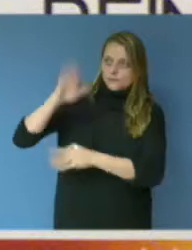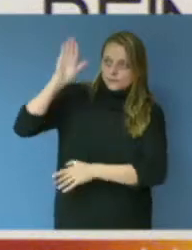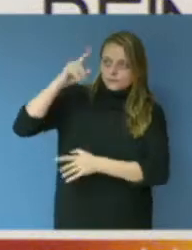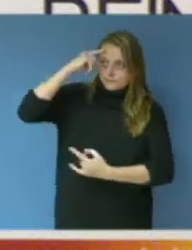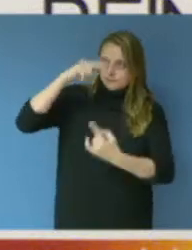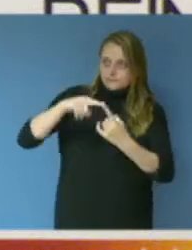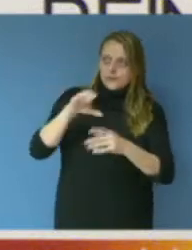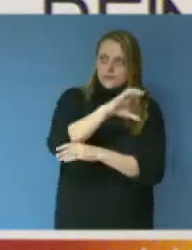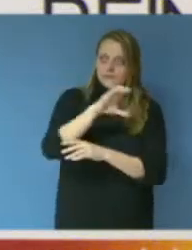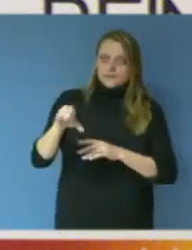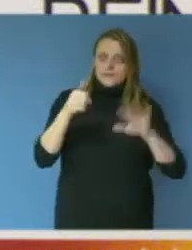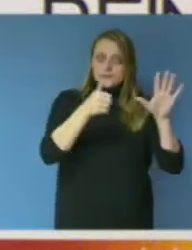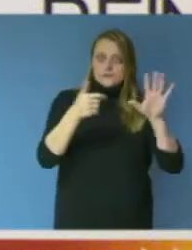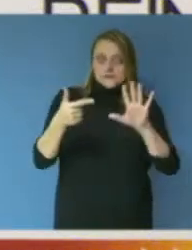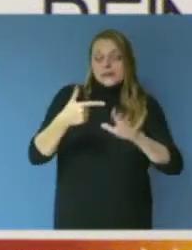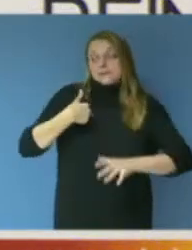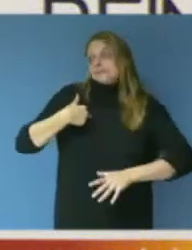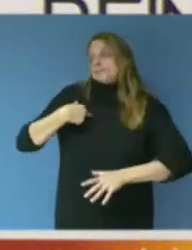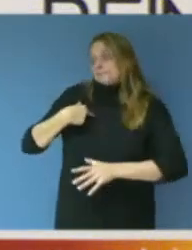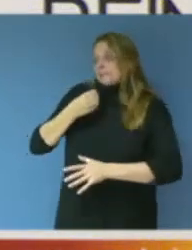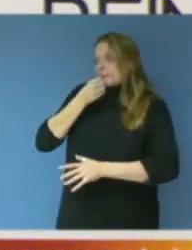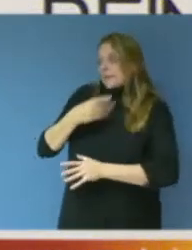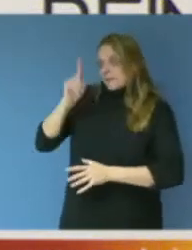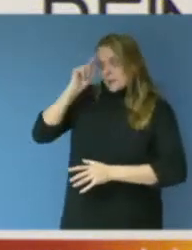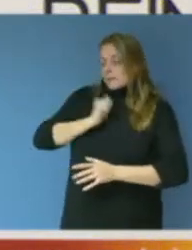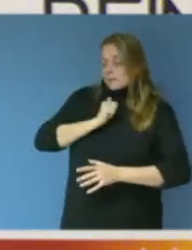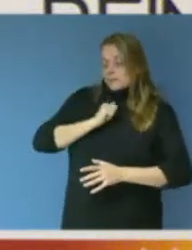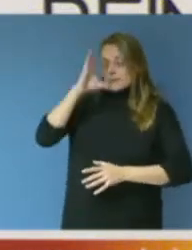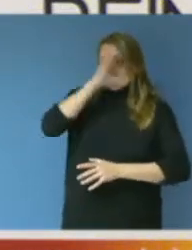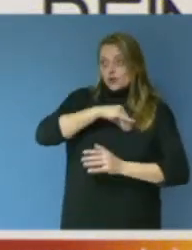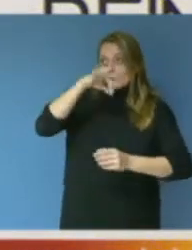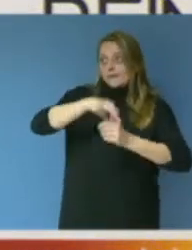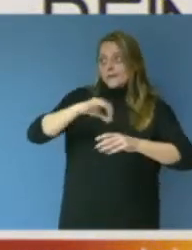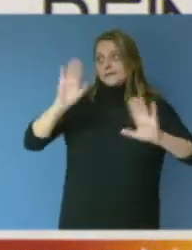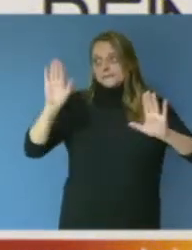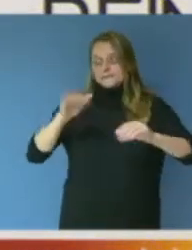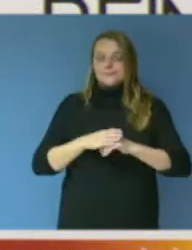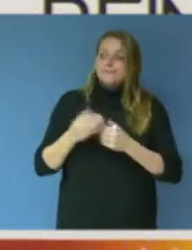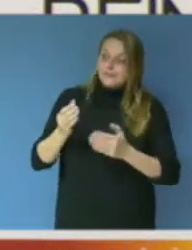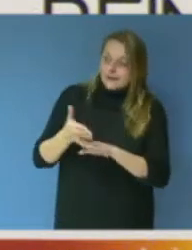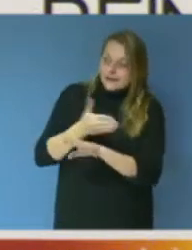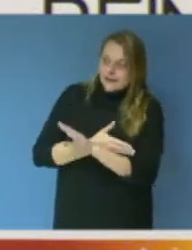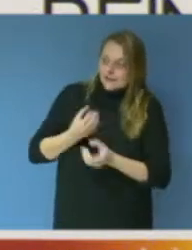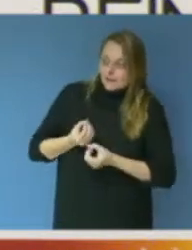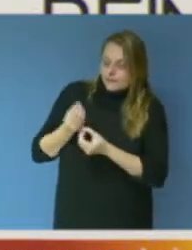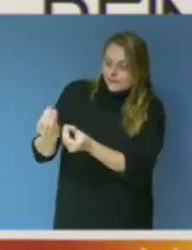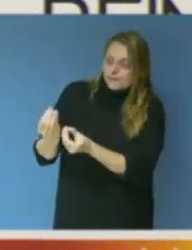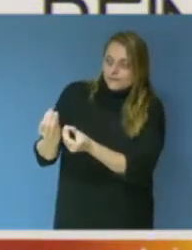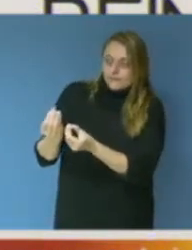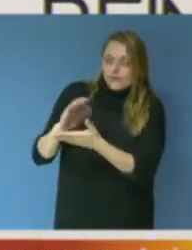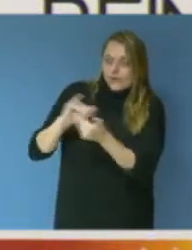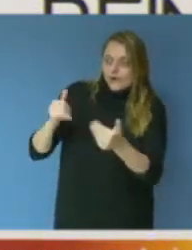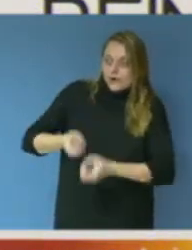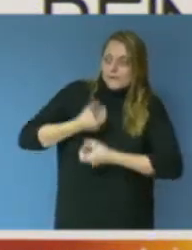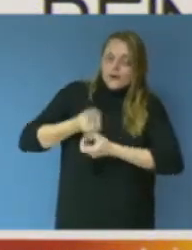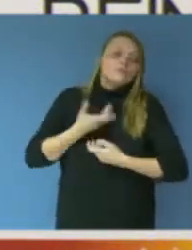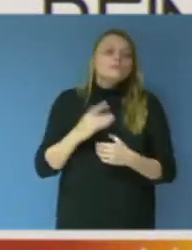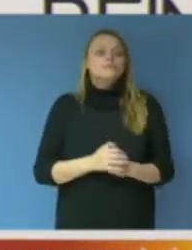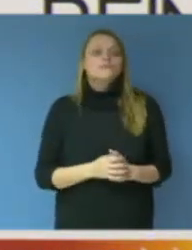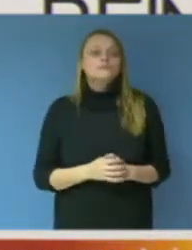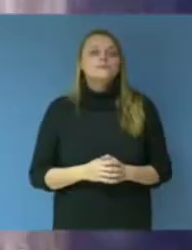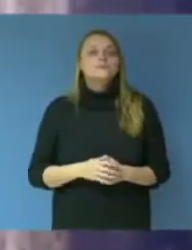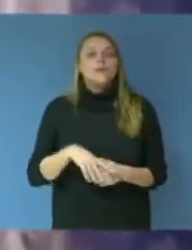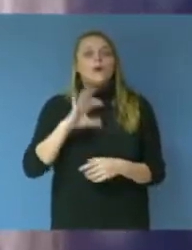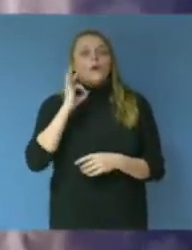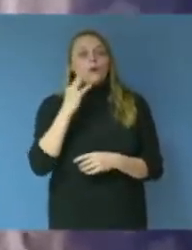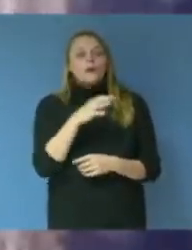voté. J'ai fait voter 168 avant. Je vous donne la parole sur 167, qui est le fonds résistance. Oui, Madame la Présidente, mes chers